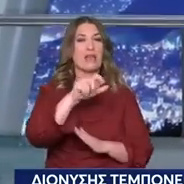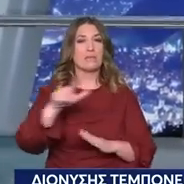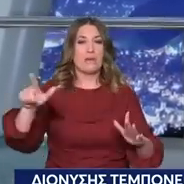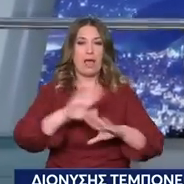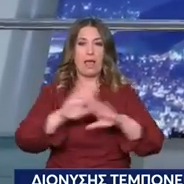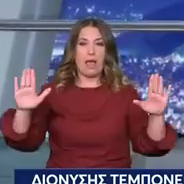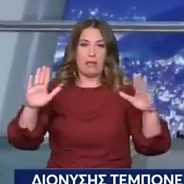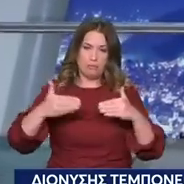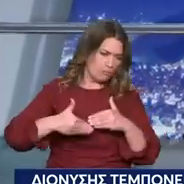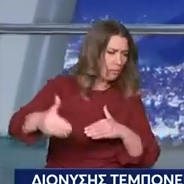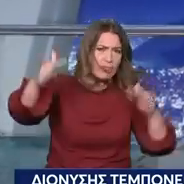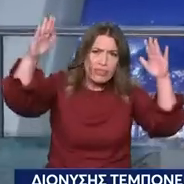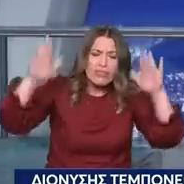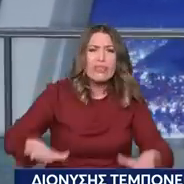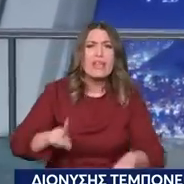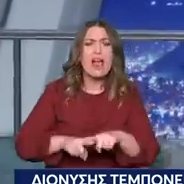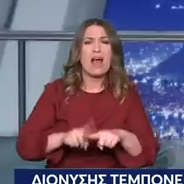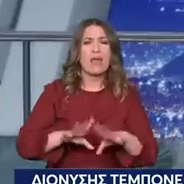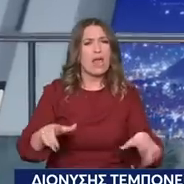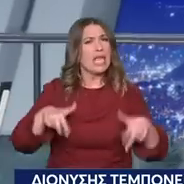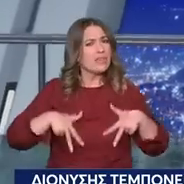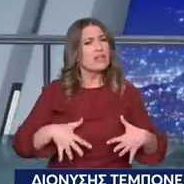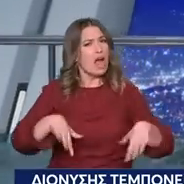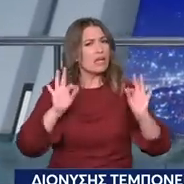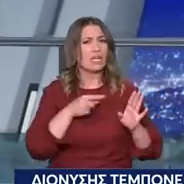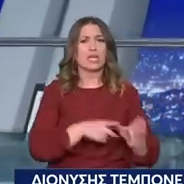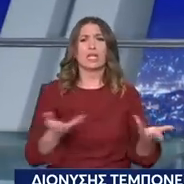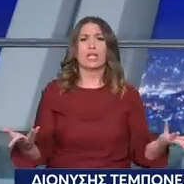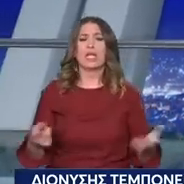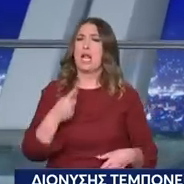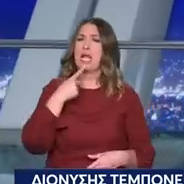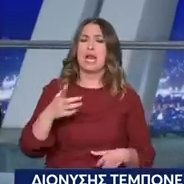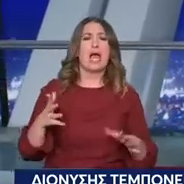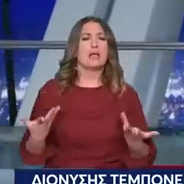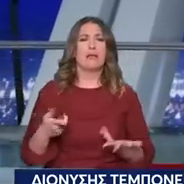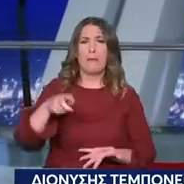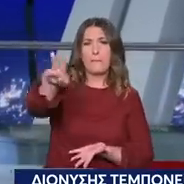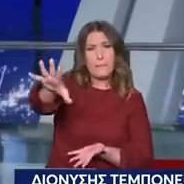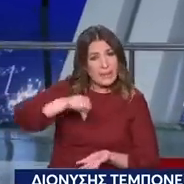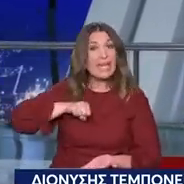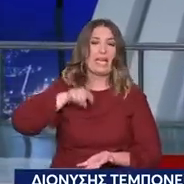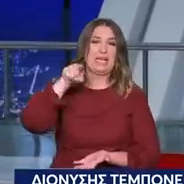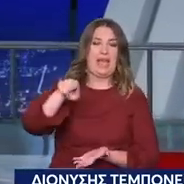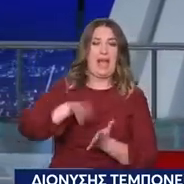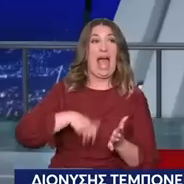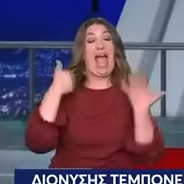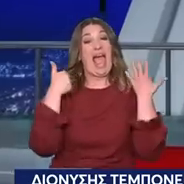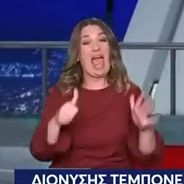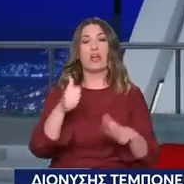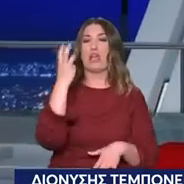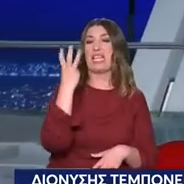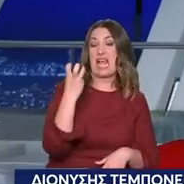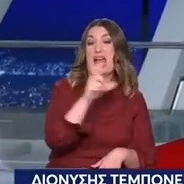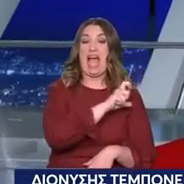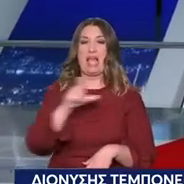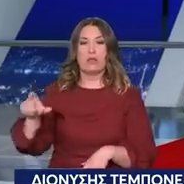μέσα στα επόμενα χρόνια. Έχει κάνει ήδη η κυβέρνηση μια αρχή. Τι έχει κάνει? Έχει καταναλώσει από τα χρήματα αυτά περίπου 663 εκατομμύρια ευρώ, τα